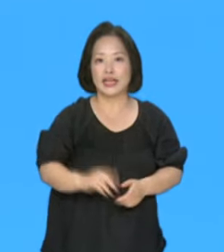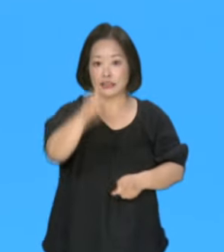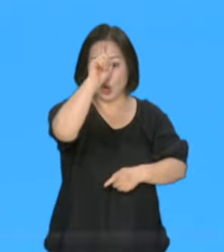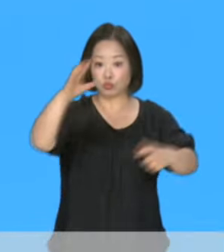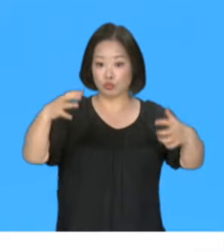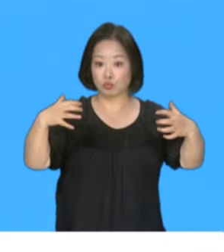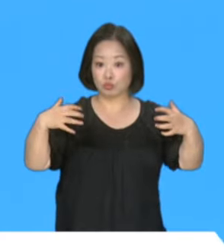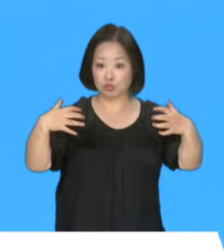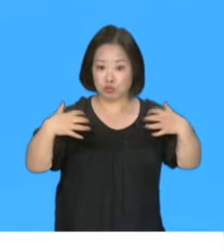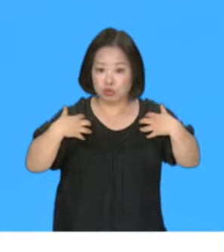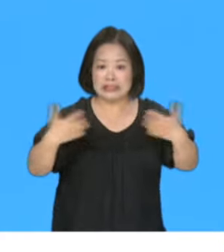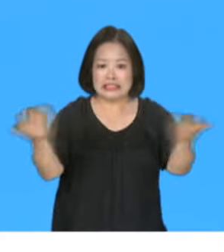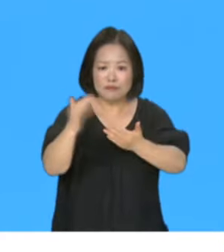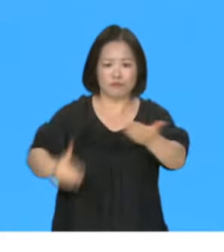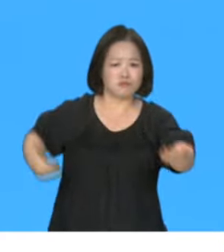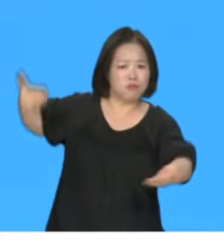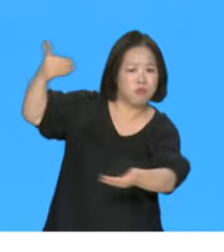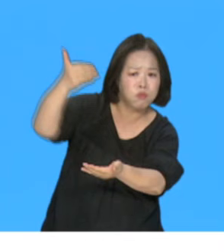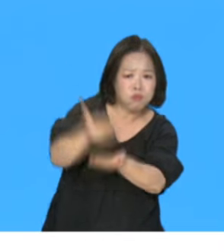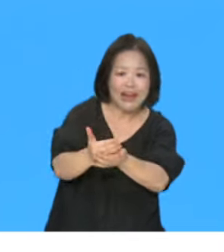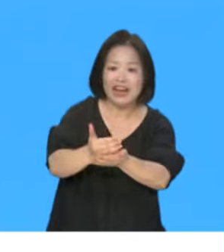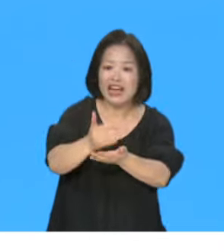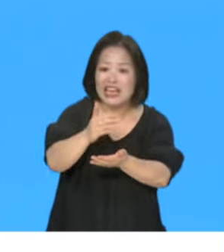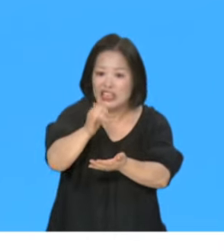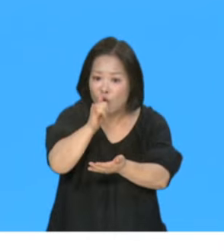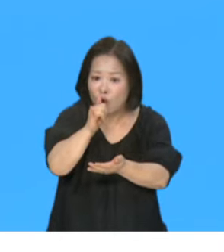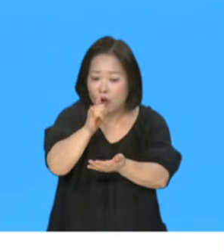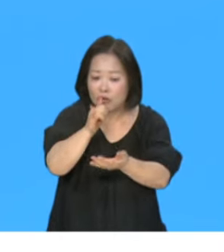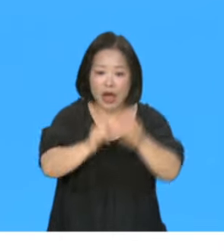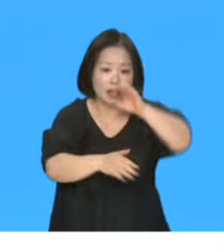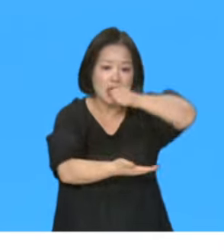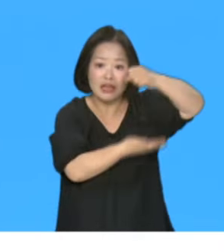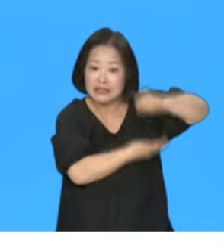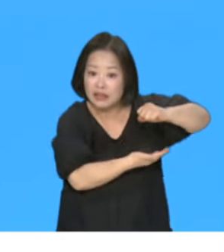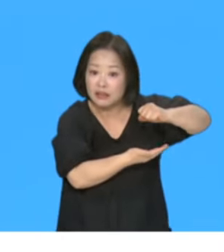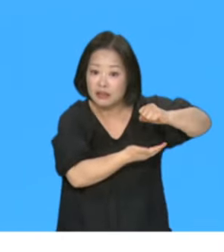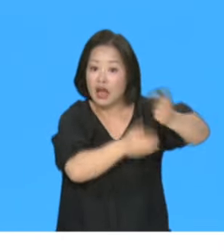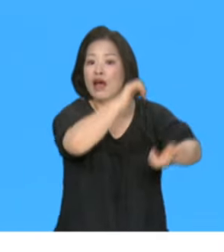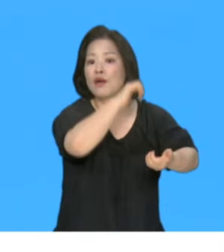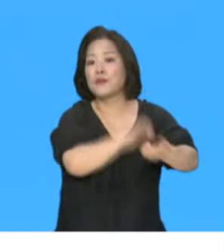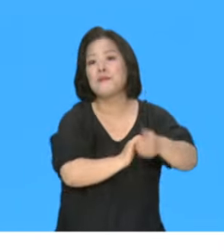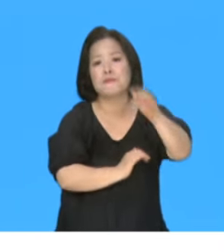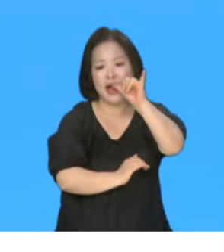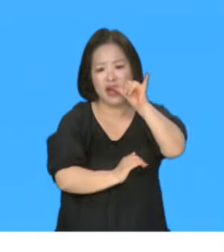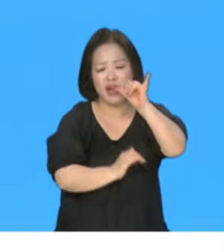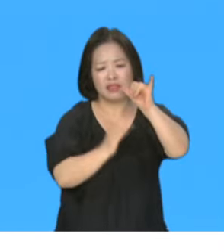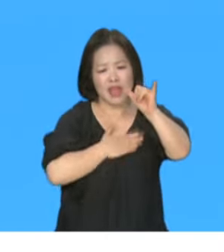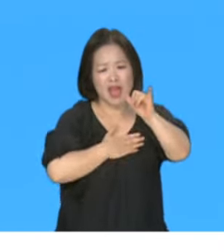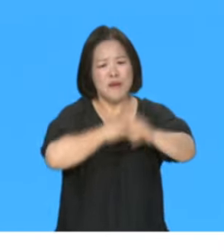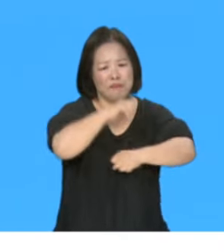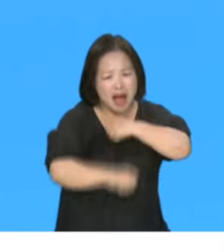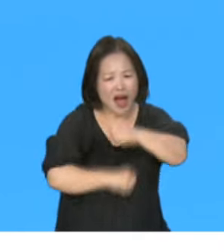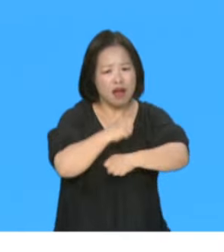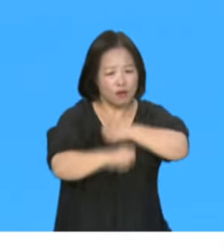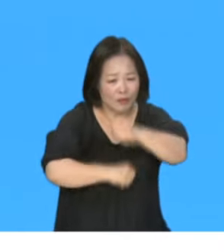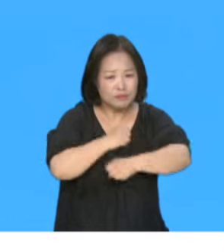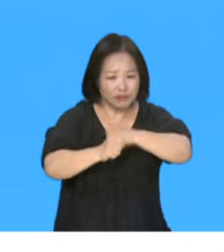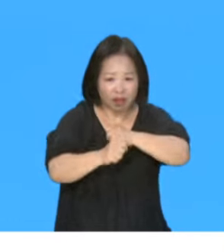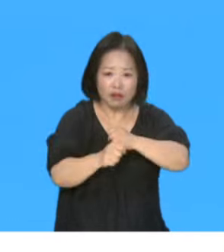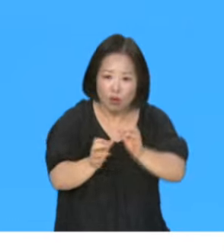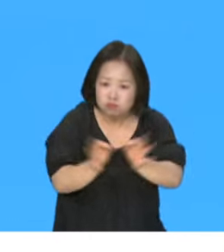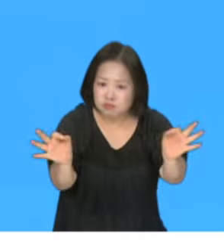정부가 할 일이 태산이지만 재원은 한정돼 있습니다. 마음껏 돈 쓰기 어려운 것이